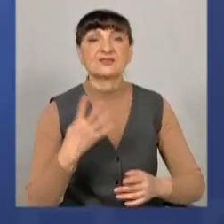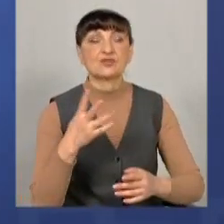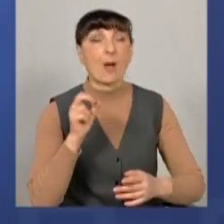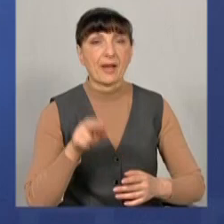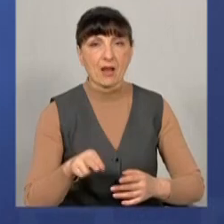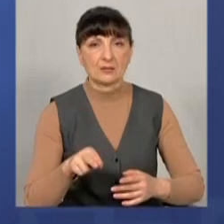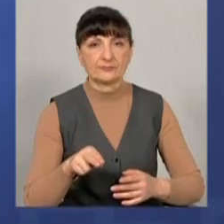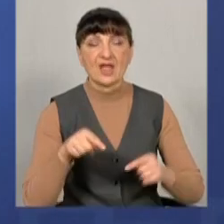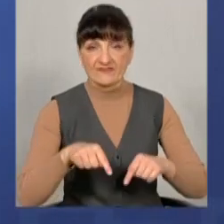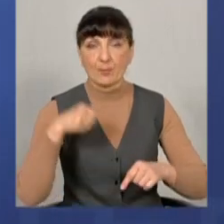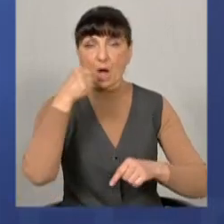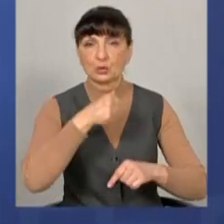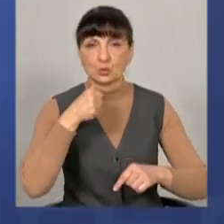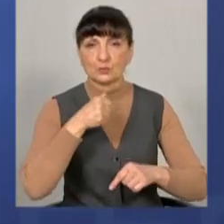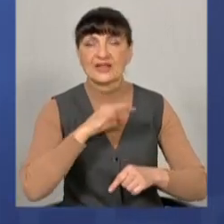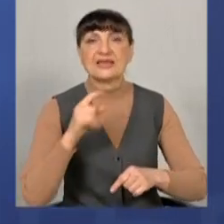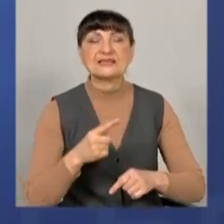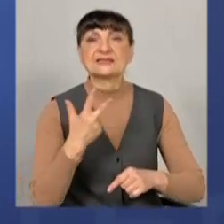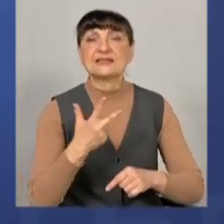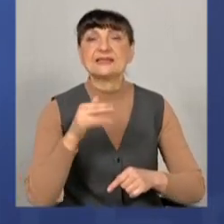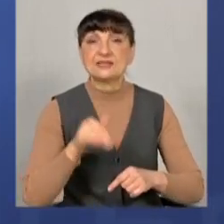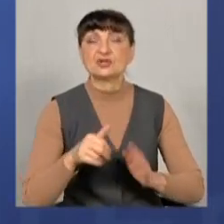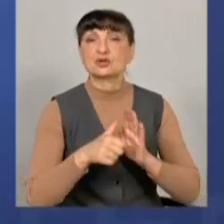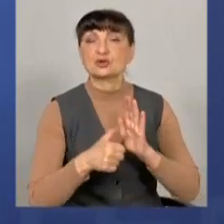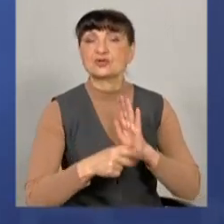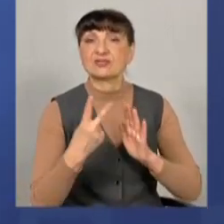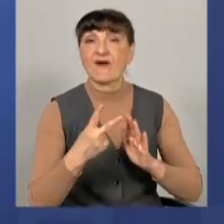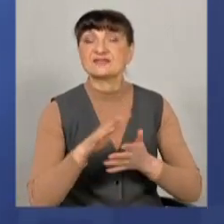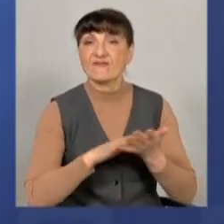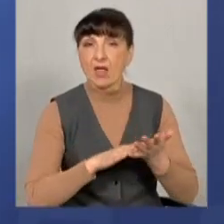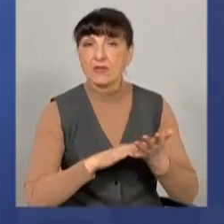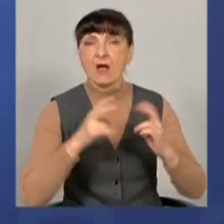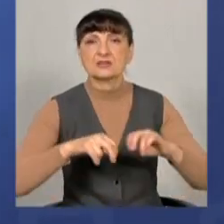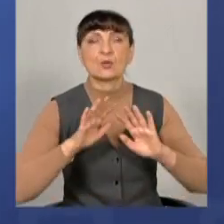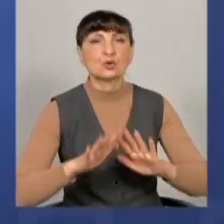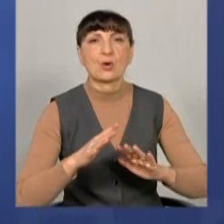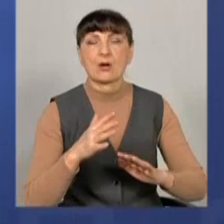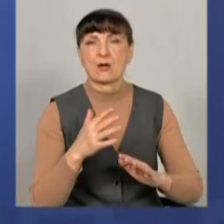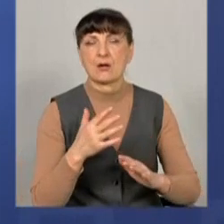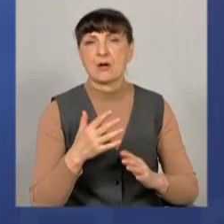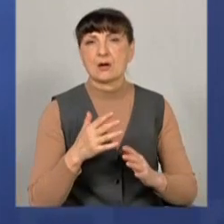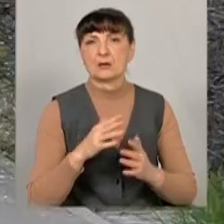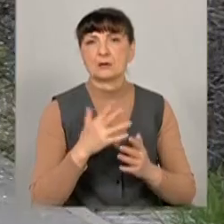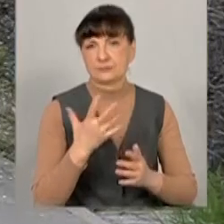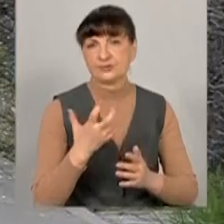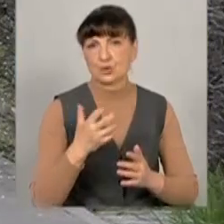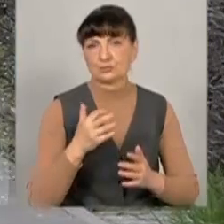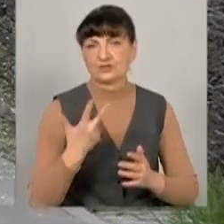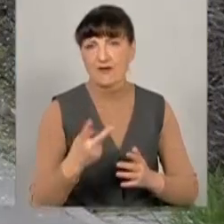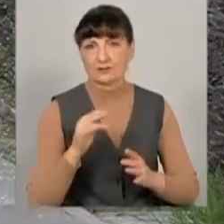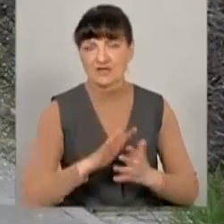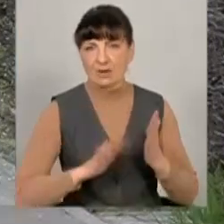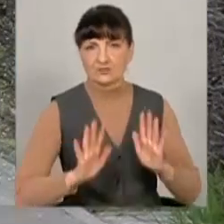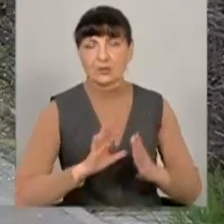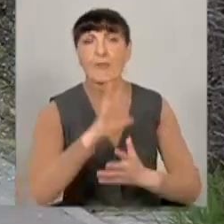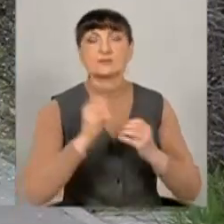апреля текущего года из 3662 заявления рассмотрены 3050 заявлений. В целом, по республике